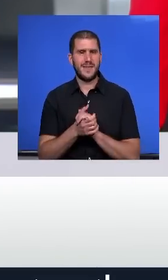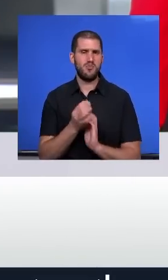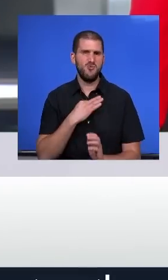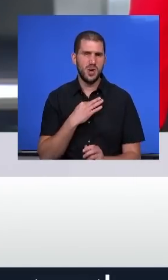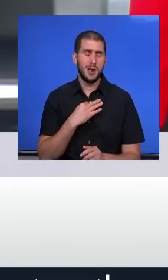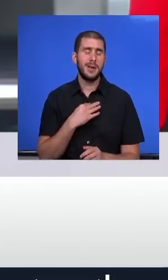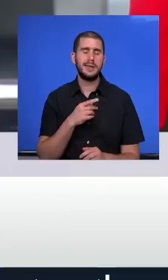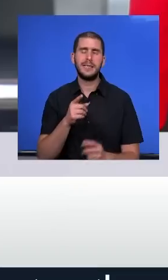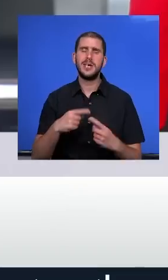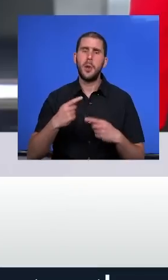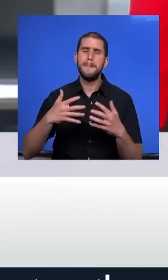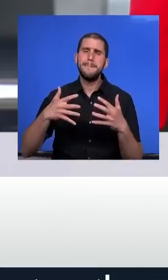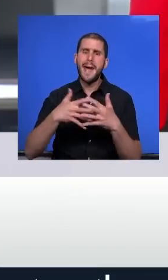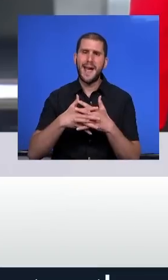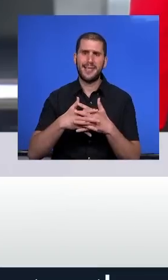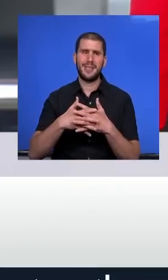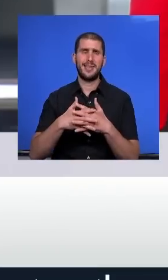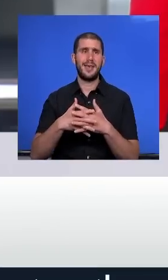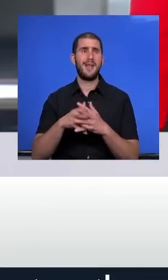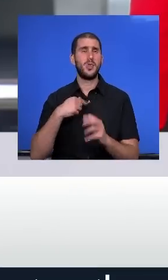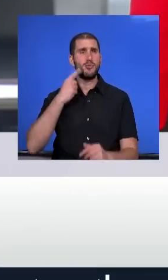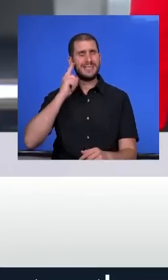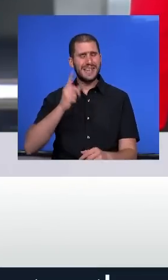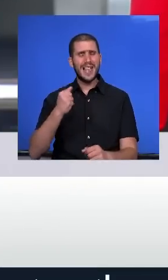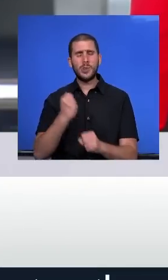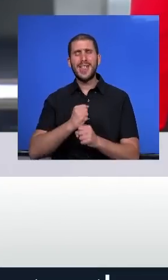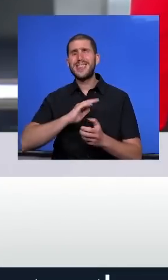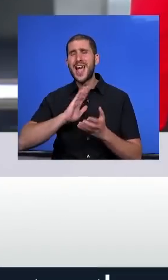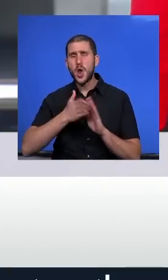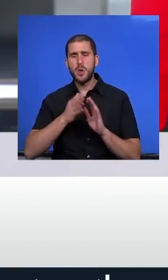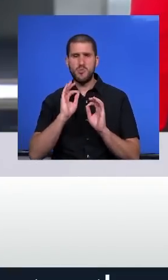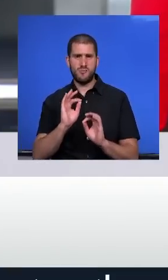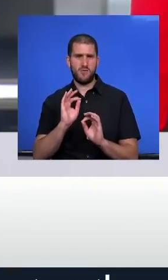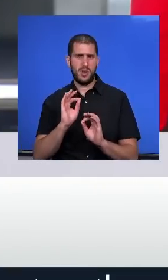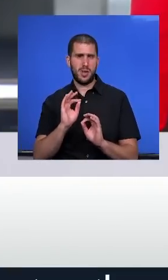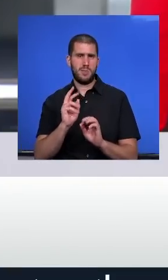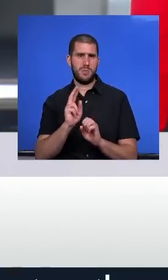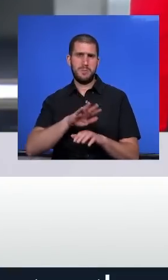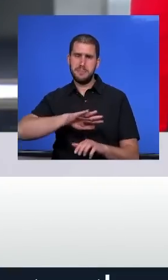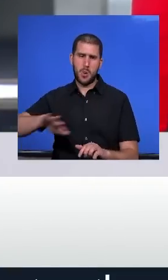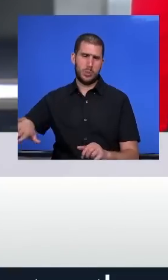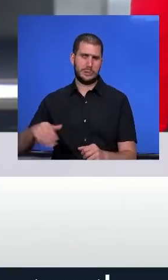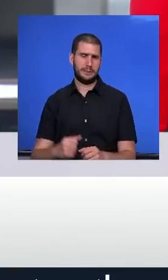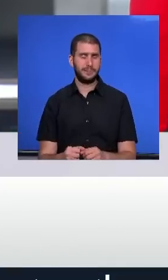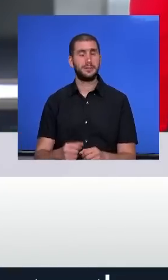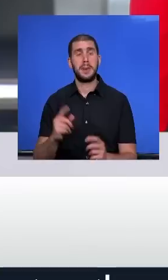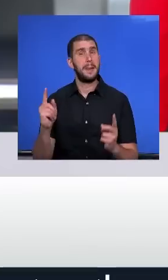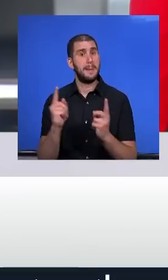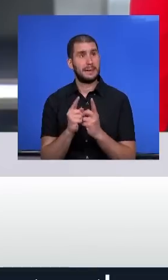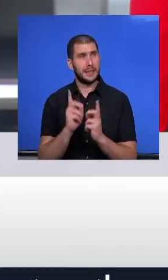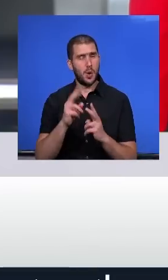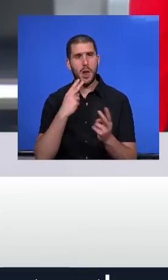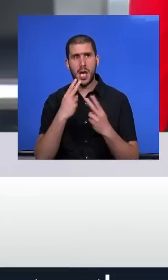זה יום בהקשר, מאחד. אז זה כלומר שצריך לשמור, הכל, הכל צריך לשמור את צהל מחוץ לזה. אז ממש בקצרה, אם אתה יכול